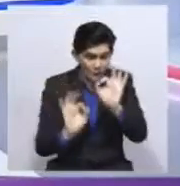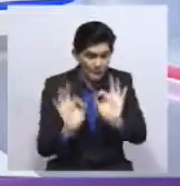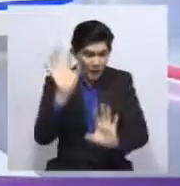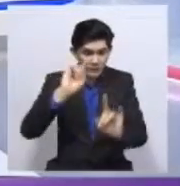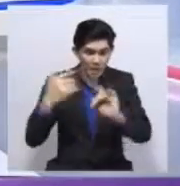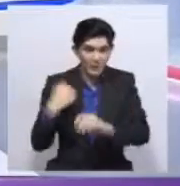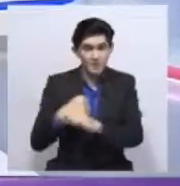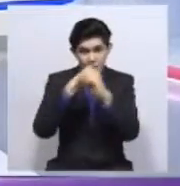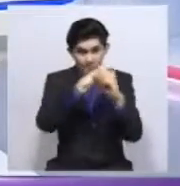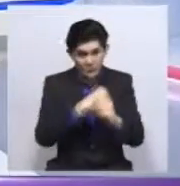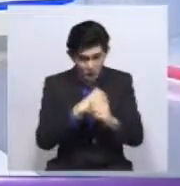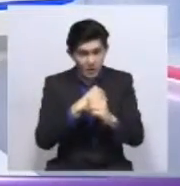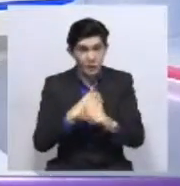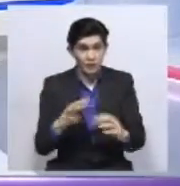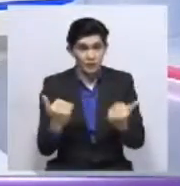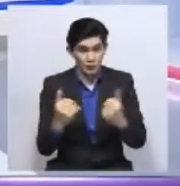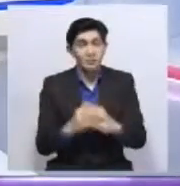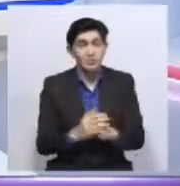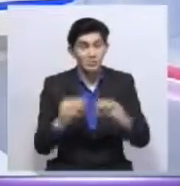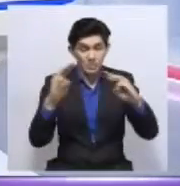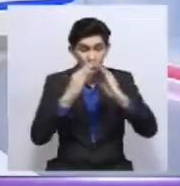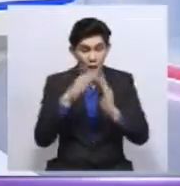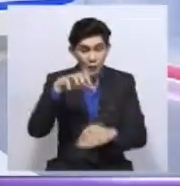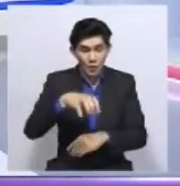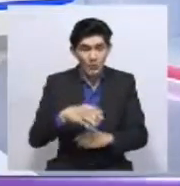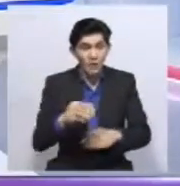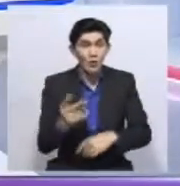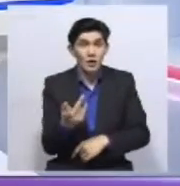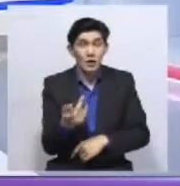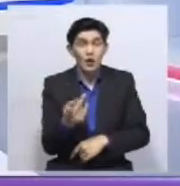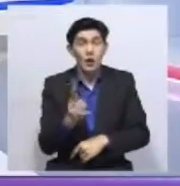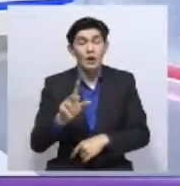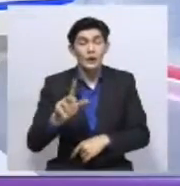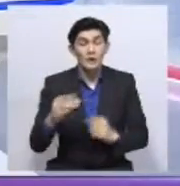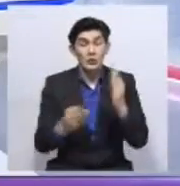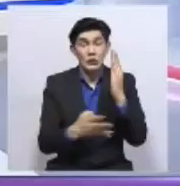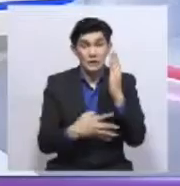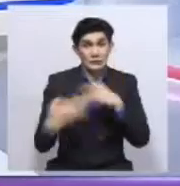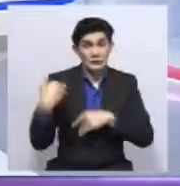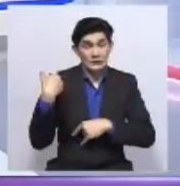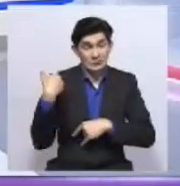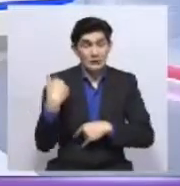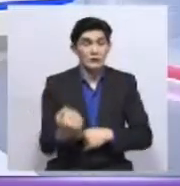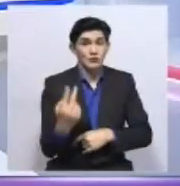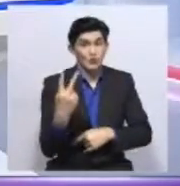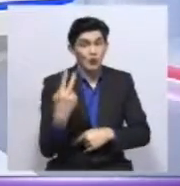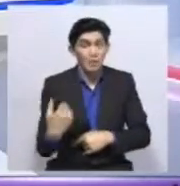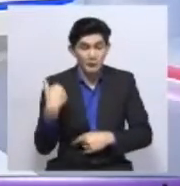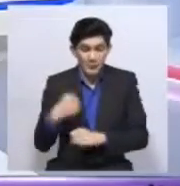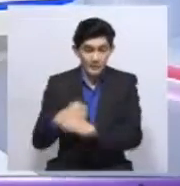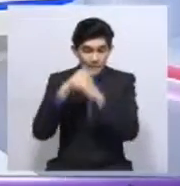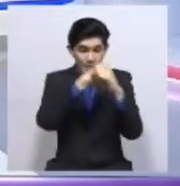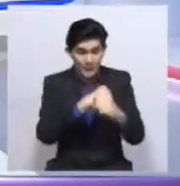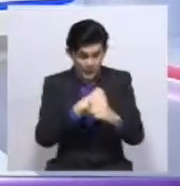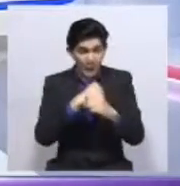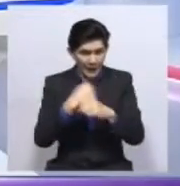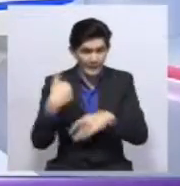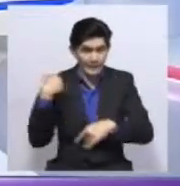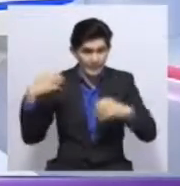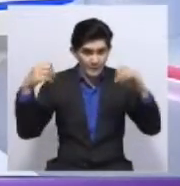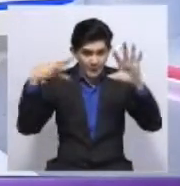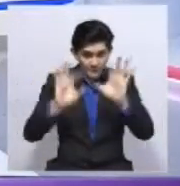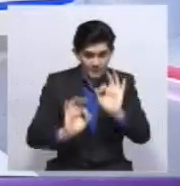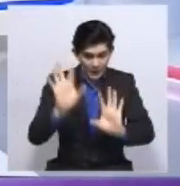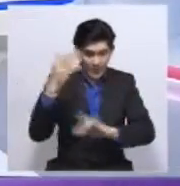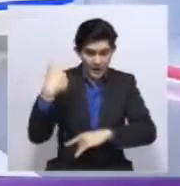การไฟฟ้านครหลวงลงพื้นที่ชุมชนวัดคลองเตยใน2แนะนำการใช้ไฟฟ้าอย่างปลอดภัยค่ะและการป้องกันอัคคีภัยพร้อมกับมีการติดตั้งอุ